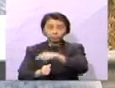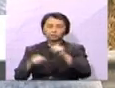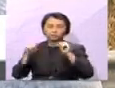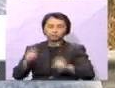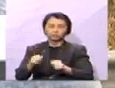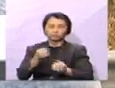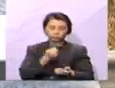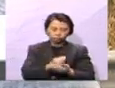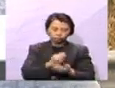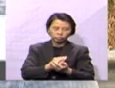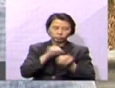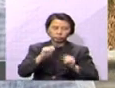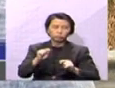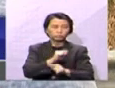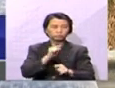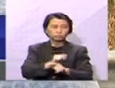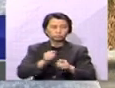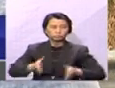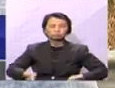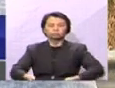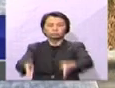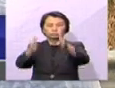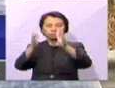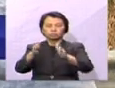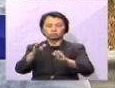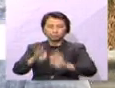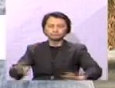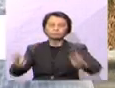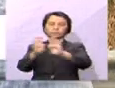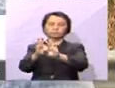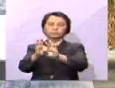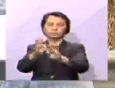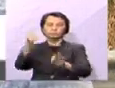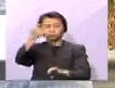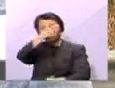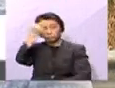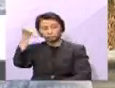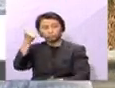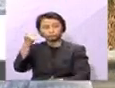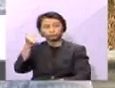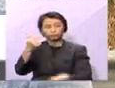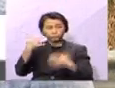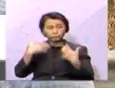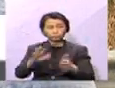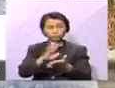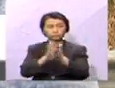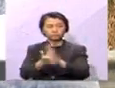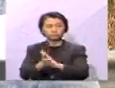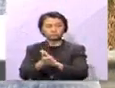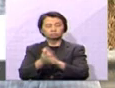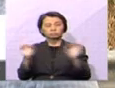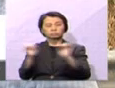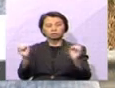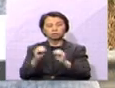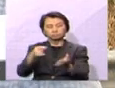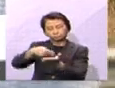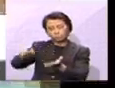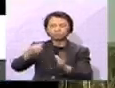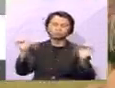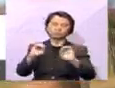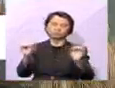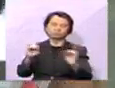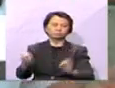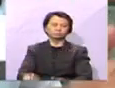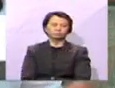dapat menggunakan jalan ni sebagai jalan utamalah sebab dia dia dah tiada lagi pembayaran